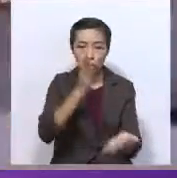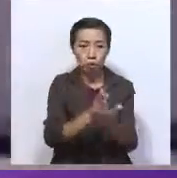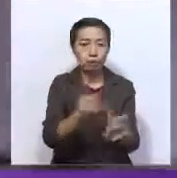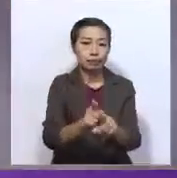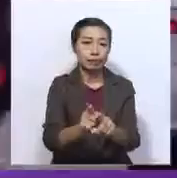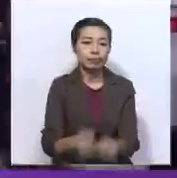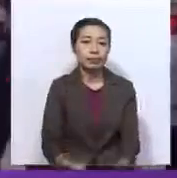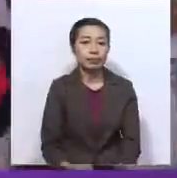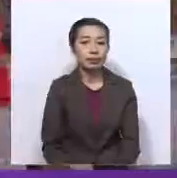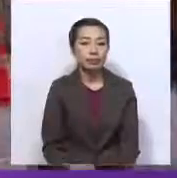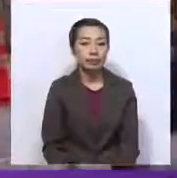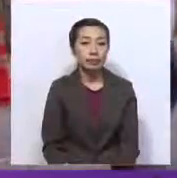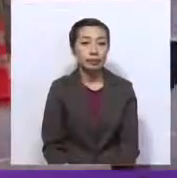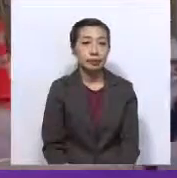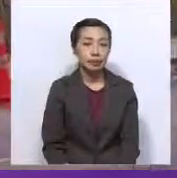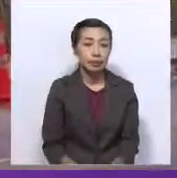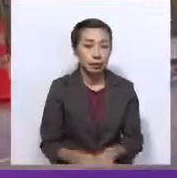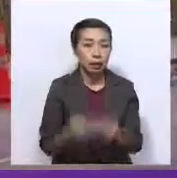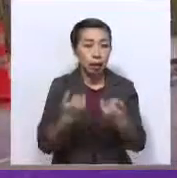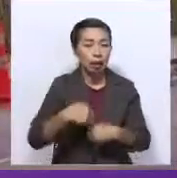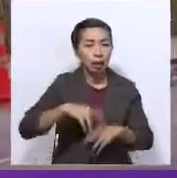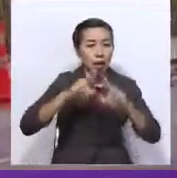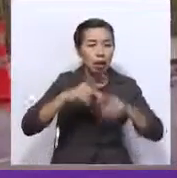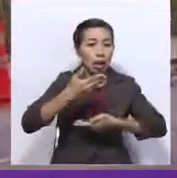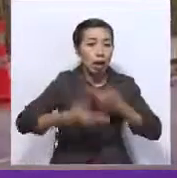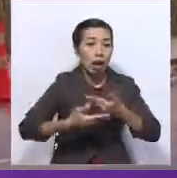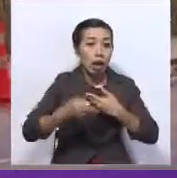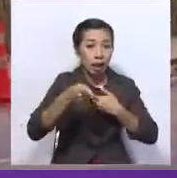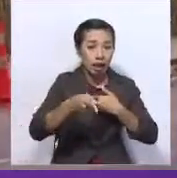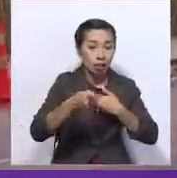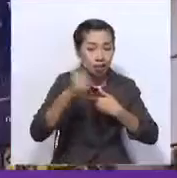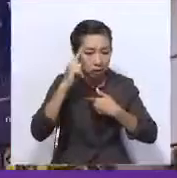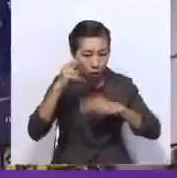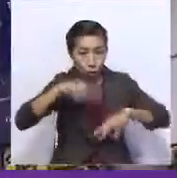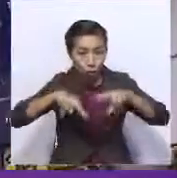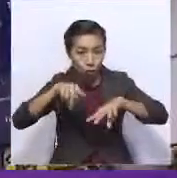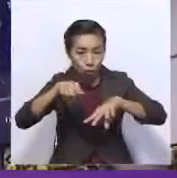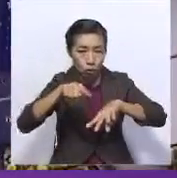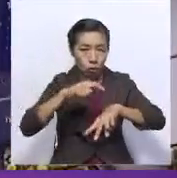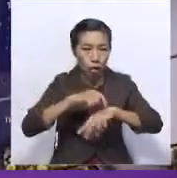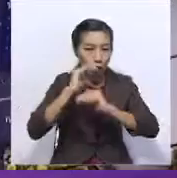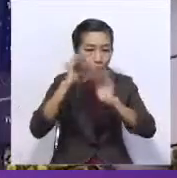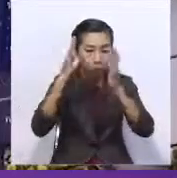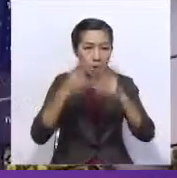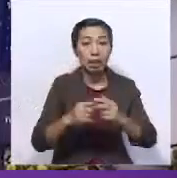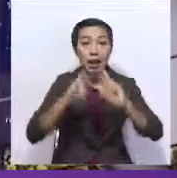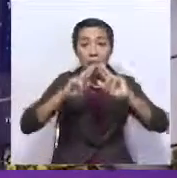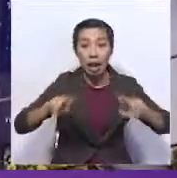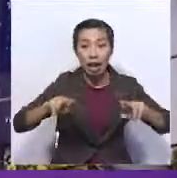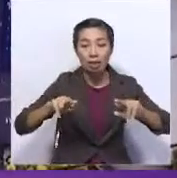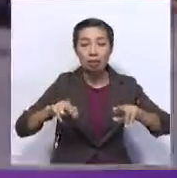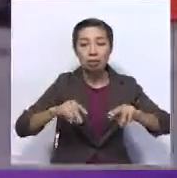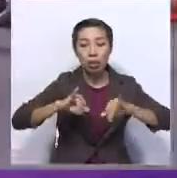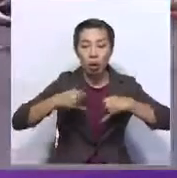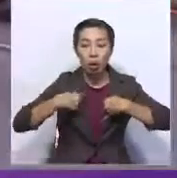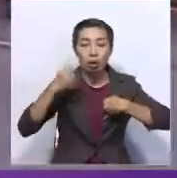กันขณะที่ซูเปอร์มาร์เก็ตอยู่ระหว่างการตรวจสอบยังไม่ได้กำหนดกรอบระยะเวลานะคะซึ่งผู้ค้าทุกรายก็เข้าใจดีแล้วก็เ